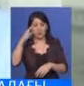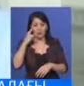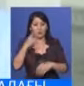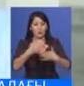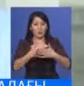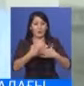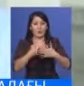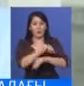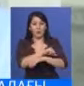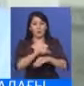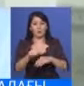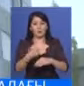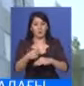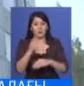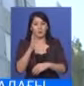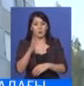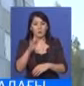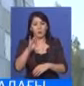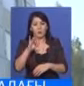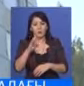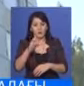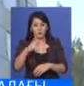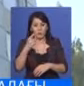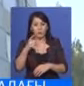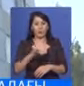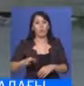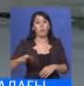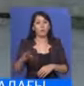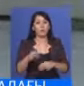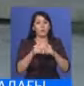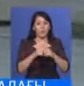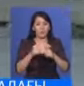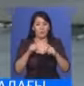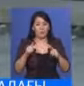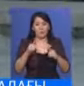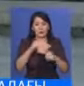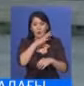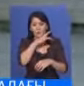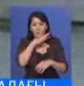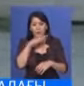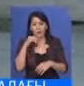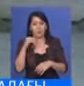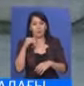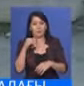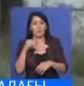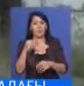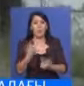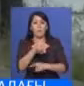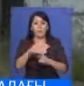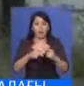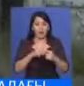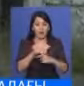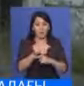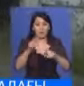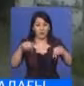жақын шетелдерде де сұранысқа ие болмақ. Ерік Султановтың айтуынша, облыс жылдан жылға дамып келеді. Көп жылдар бойы қаңырап тұрған кәсіпорындардың